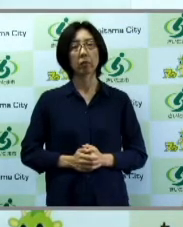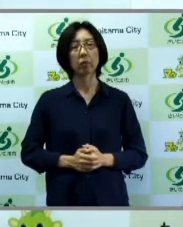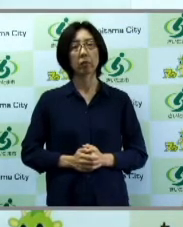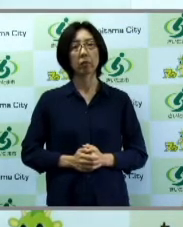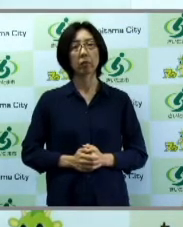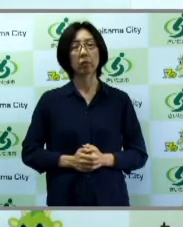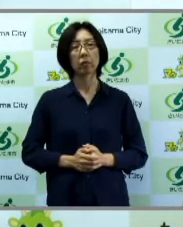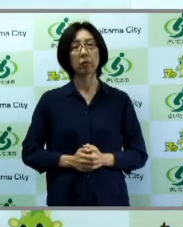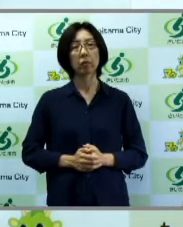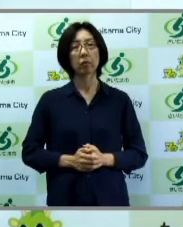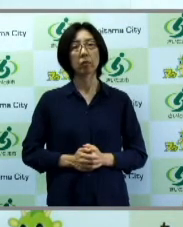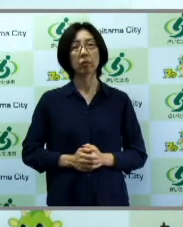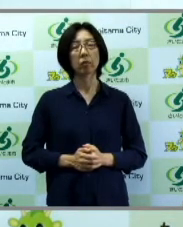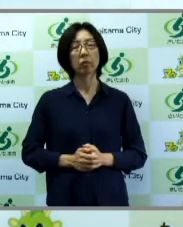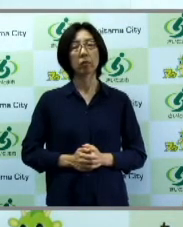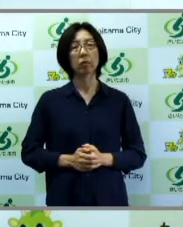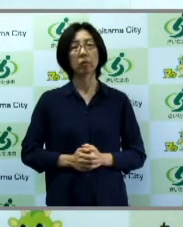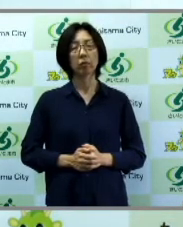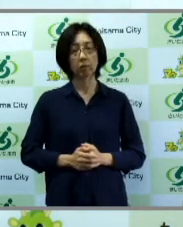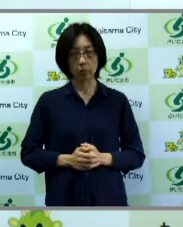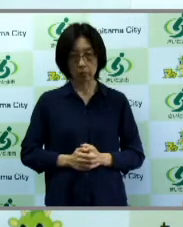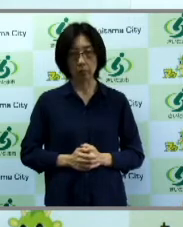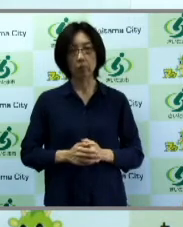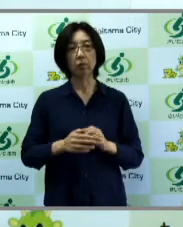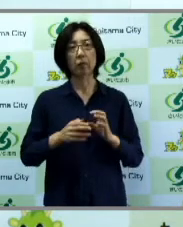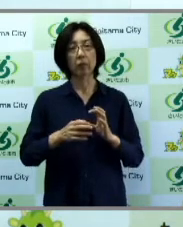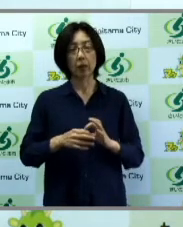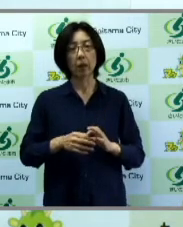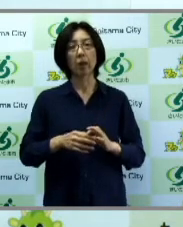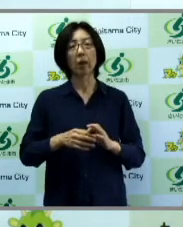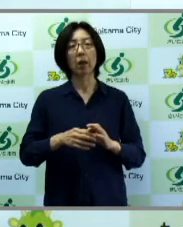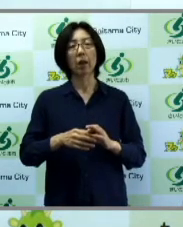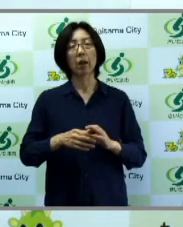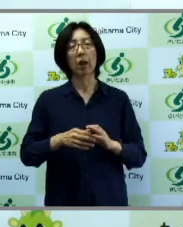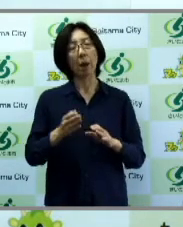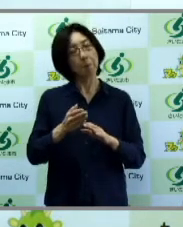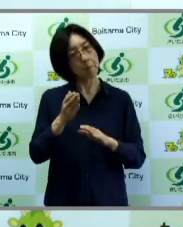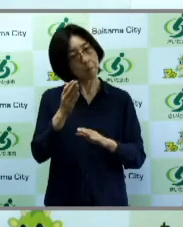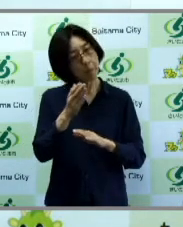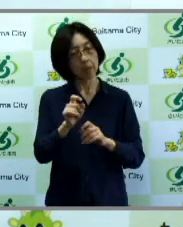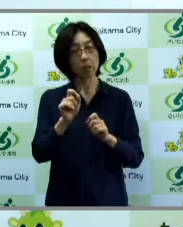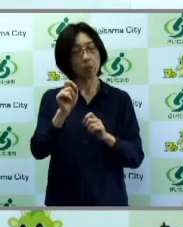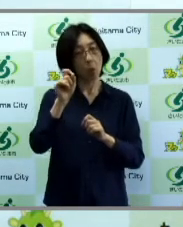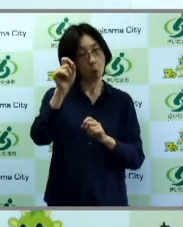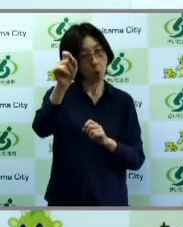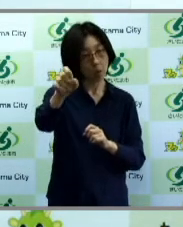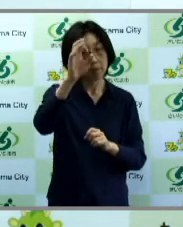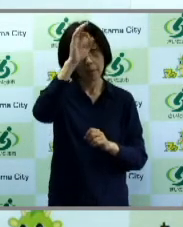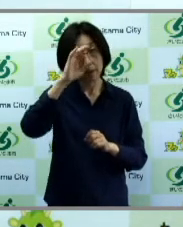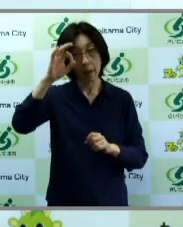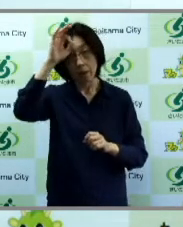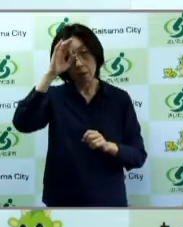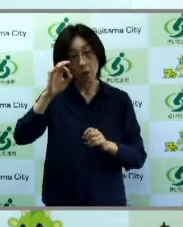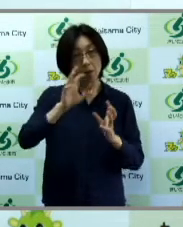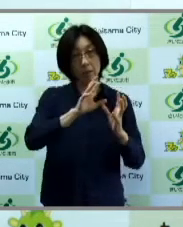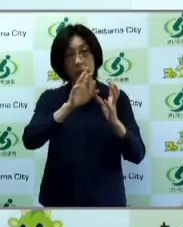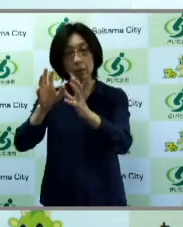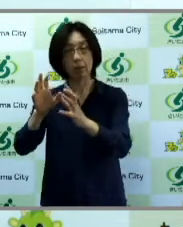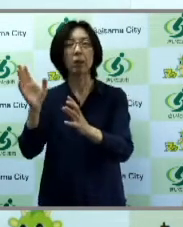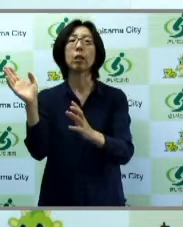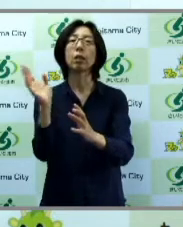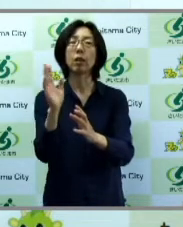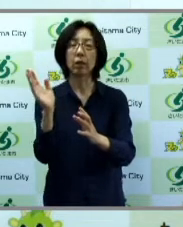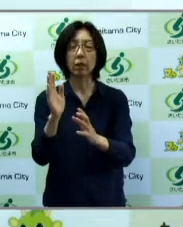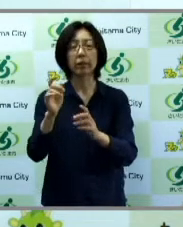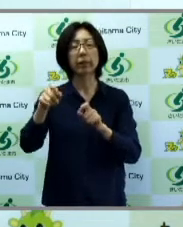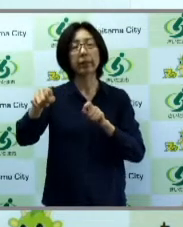私たちとしてはまず身近なところで旅行されることからスタートをしていただきたい、まずは県内を中心にやっていただきたいというふう